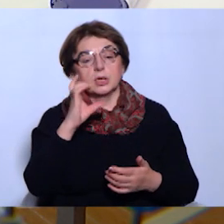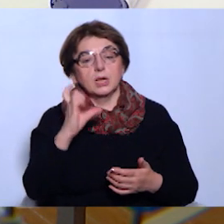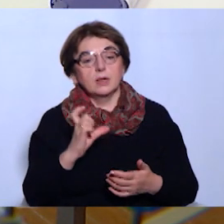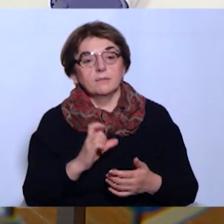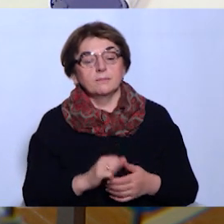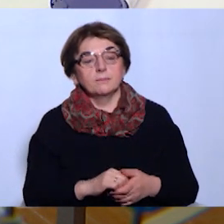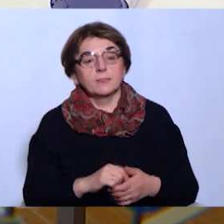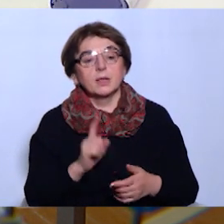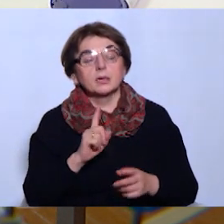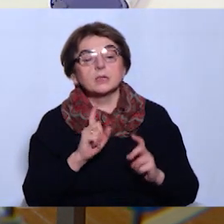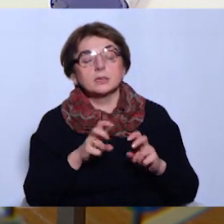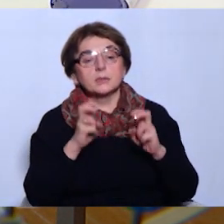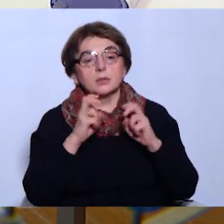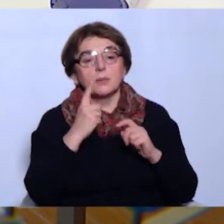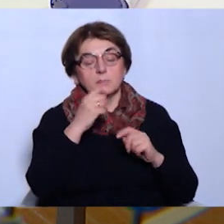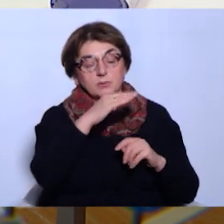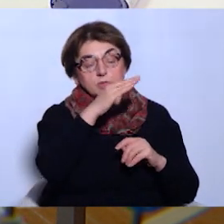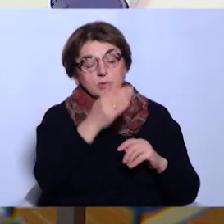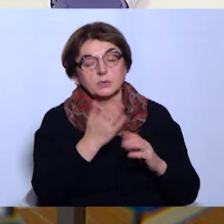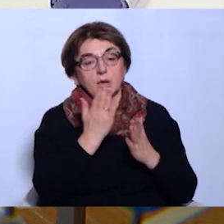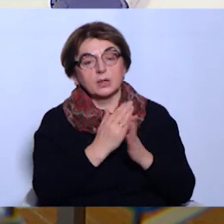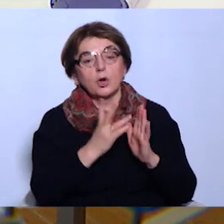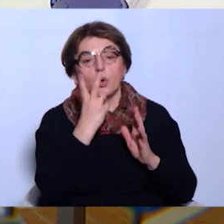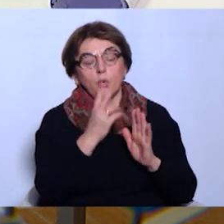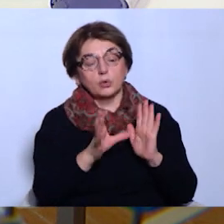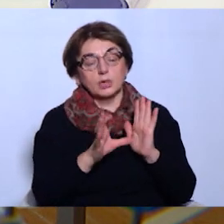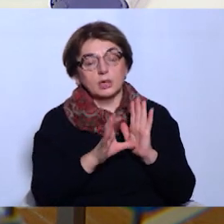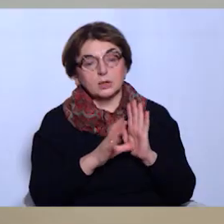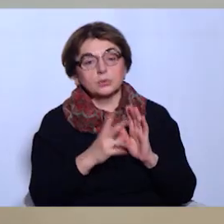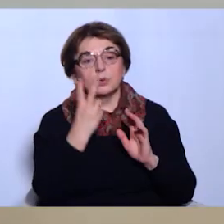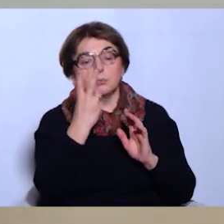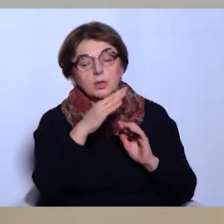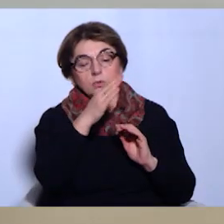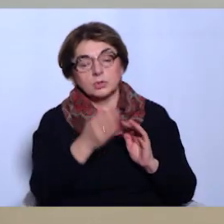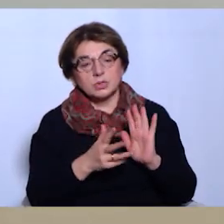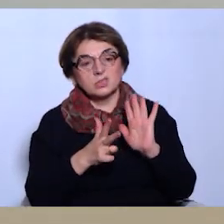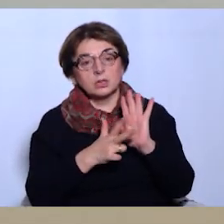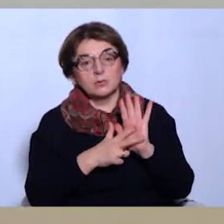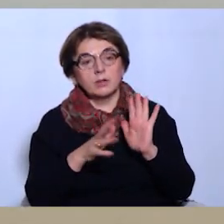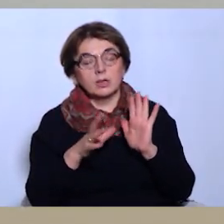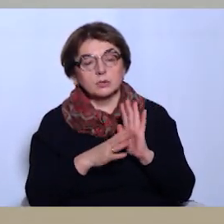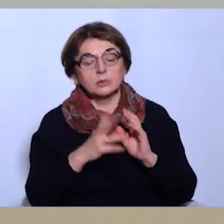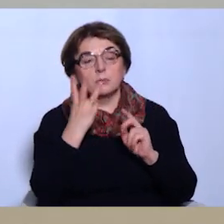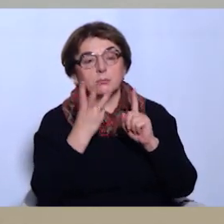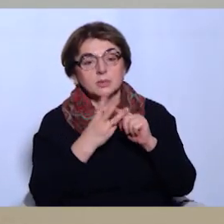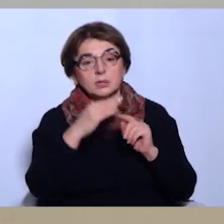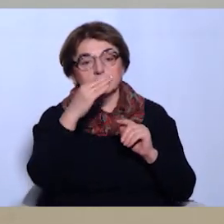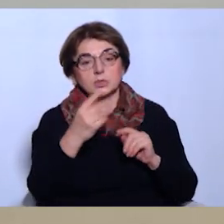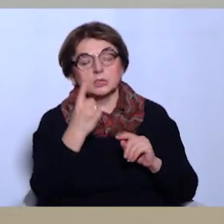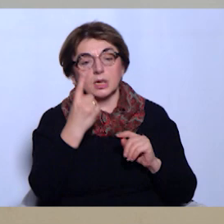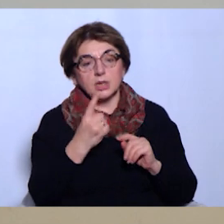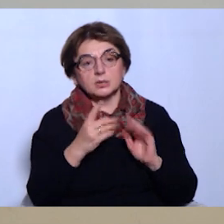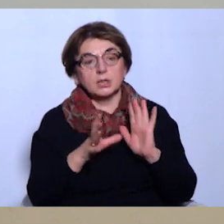რაც იმას ნიშნავს, რომ პირველ შრეზე ორი ელექტრონი მოძრაობს, მეორე შრეზე 8 ელექტრონი, ხოლო მესამეზე 1 ელექტრონი. შეიძლება ეს